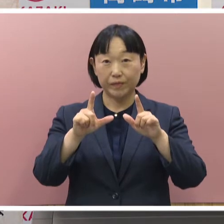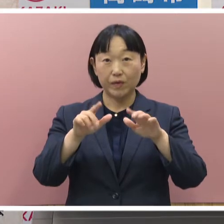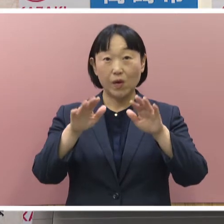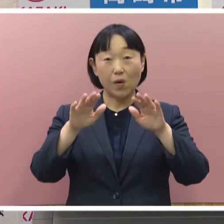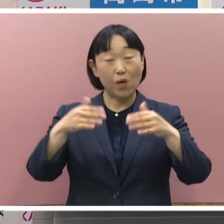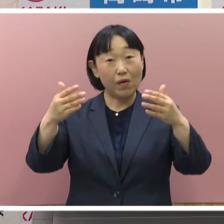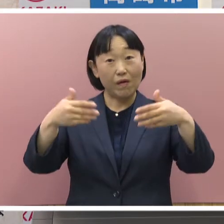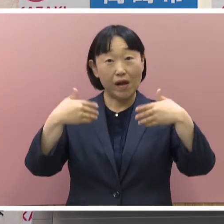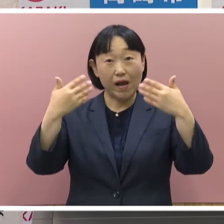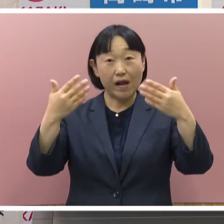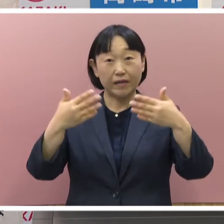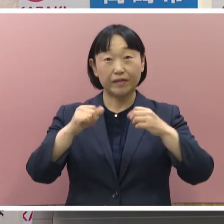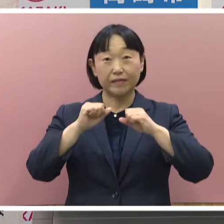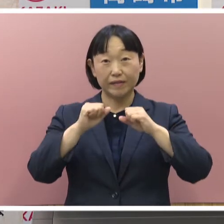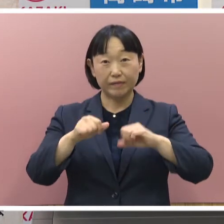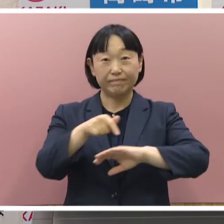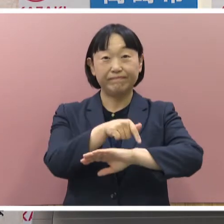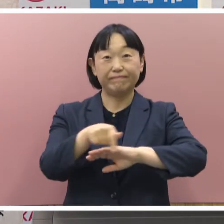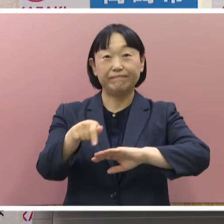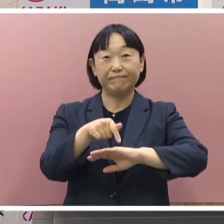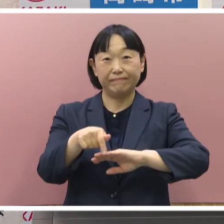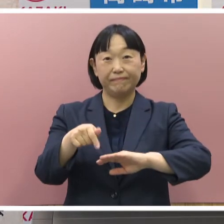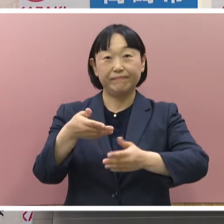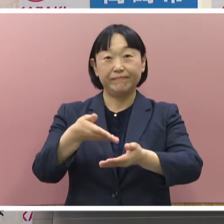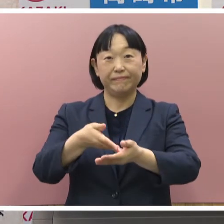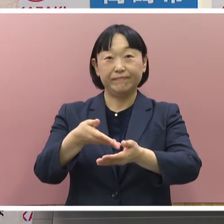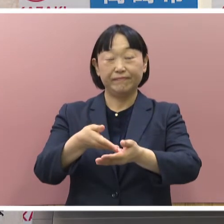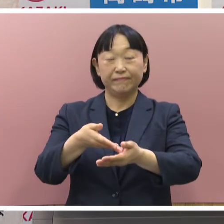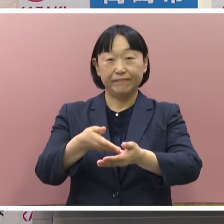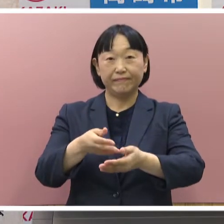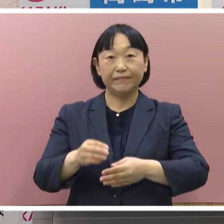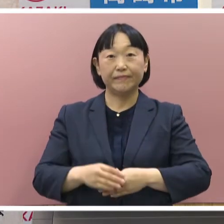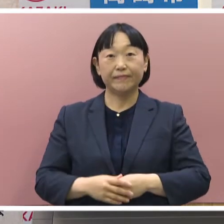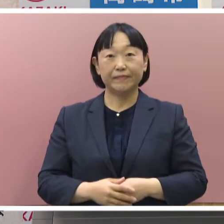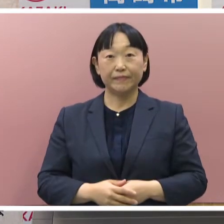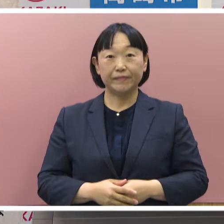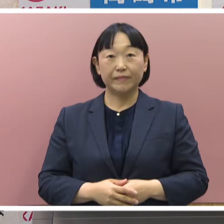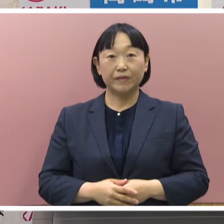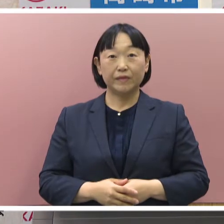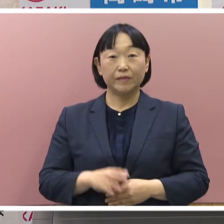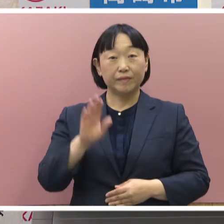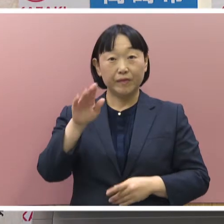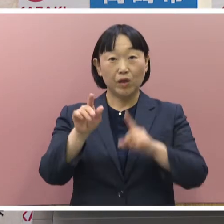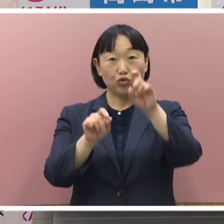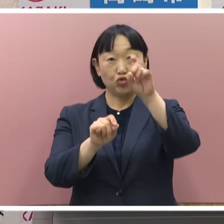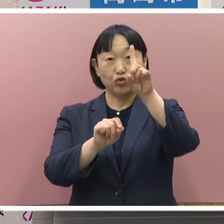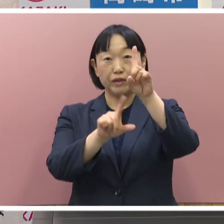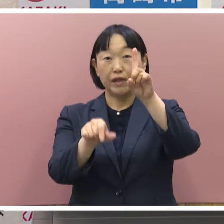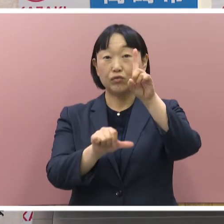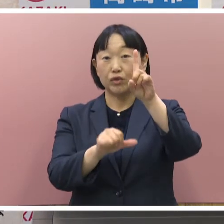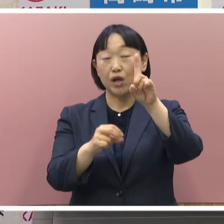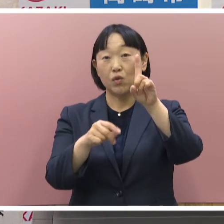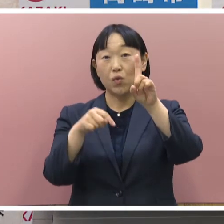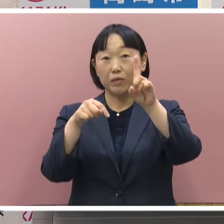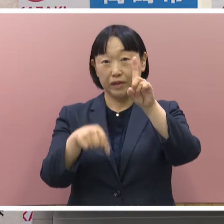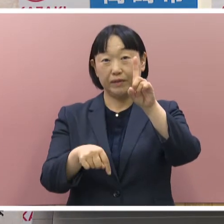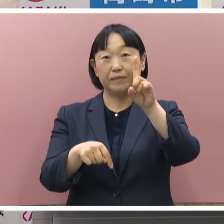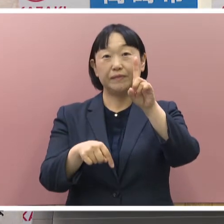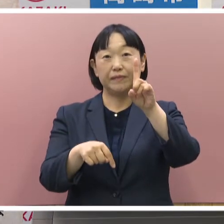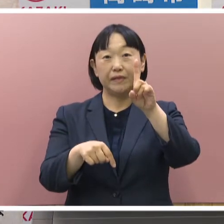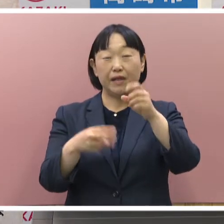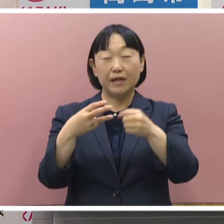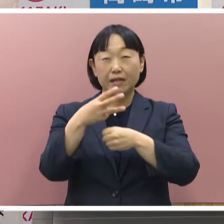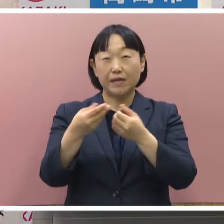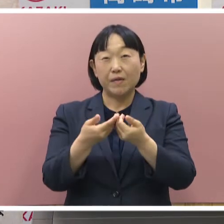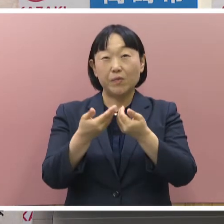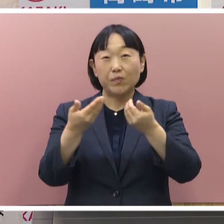秋に実施する催しについてお知らせをさせていただきます。来る11月5日土曜日に3年